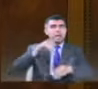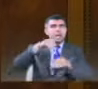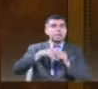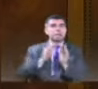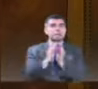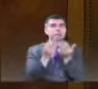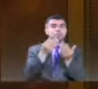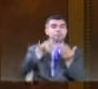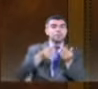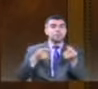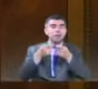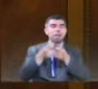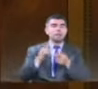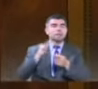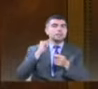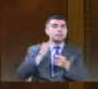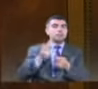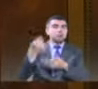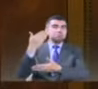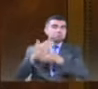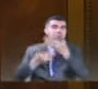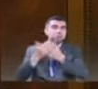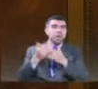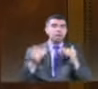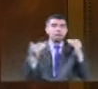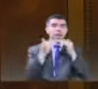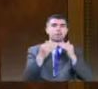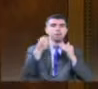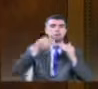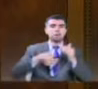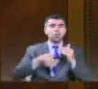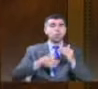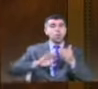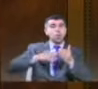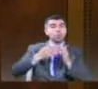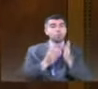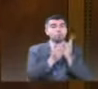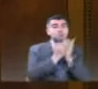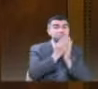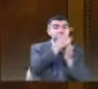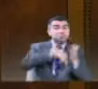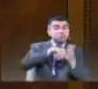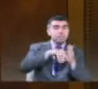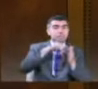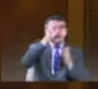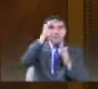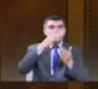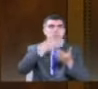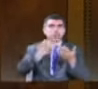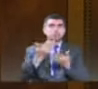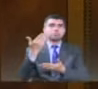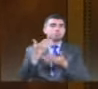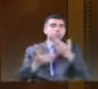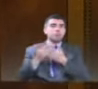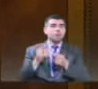الديمقراطي بضرورة استثماره بشكل جيد من أجل تحسين قراراتنا السيادية